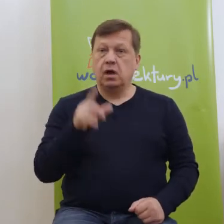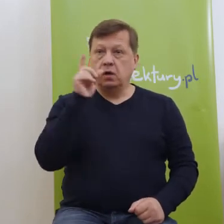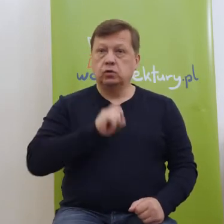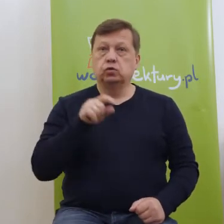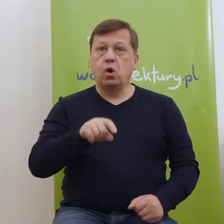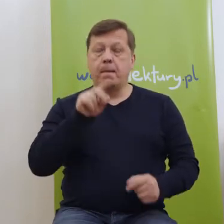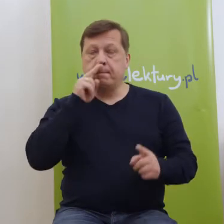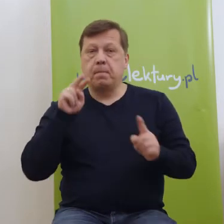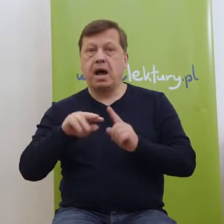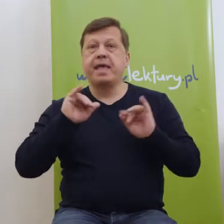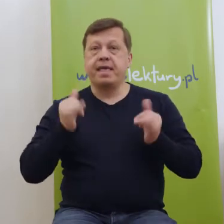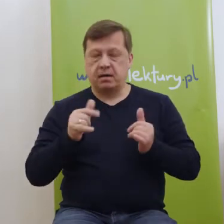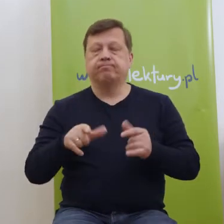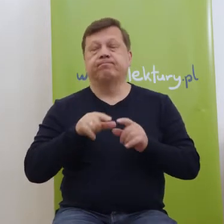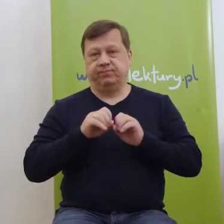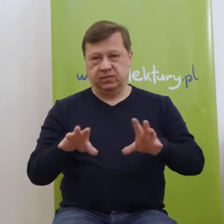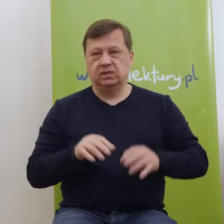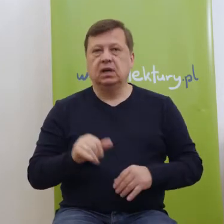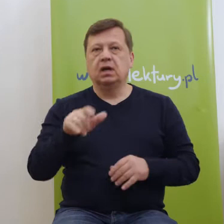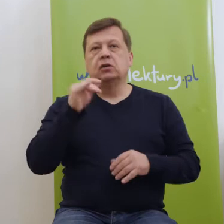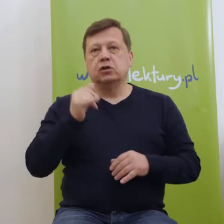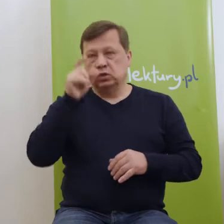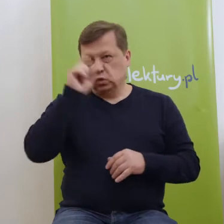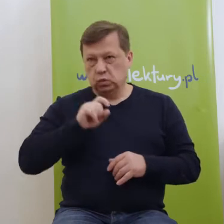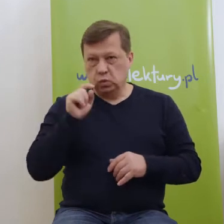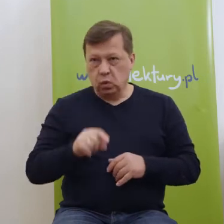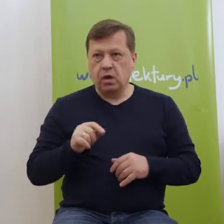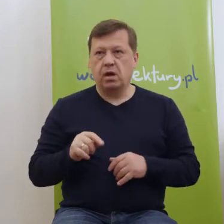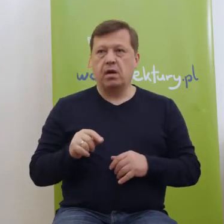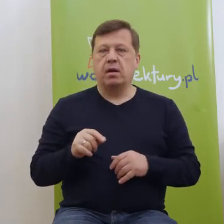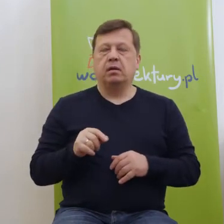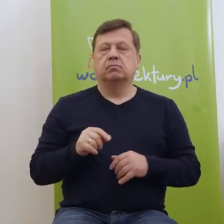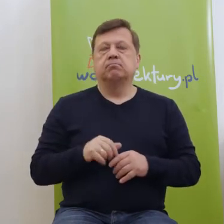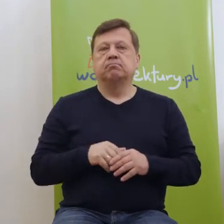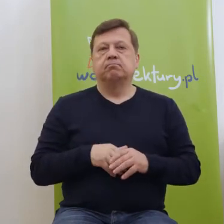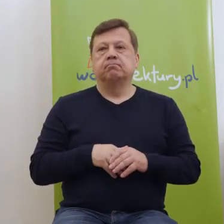postrzega. Na ile dziecko potrafi złe być. Na ile jest złe,